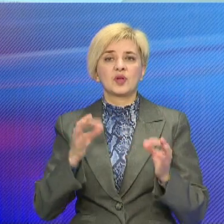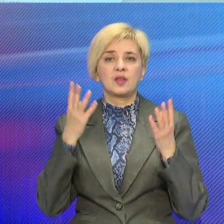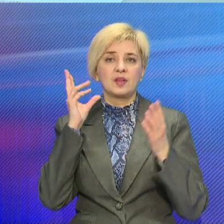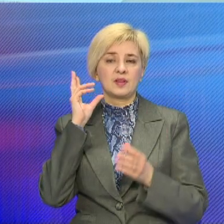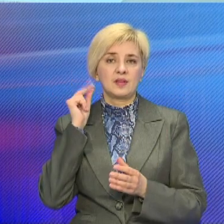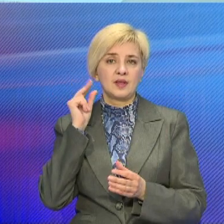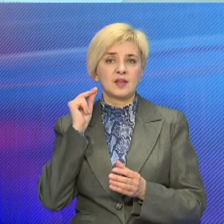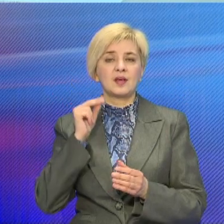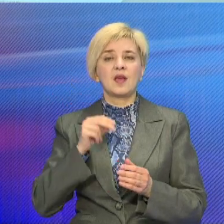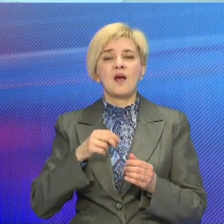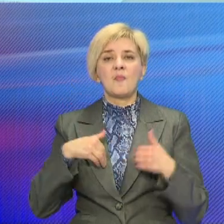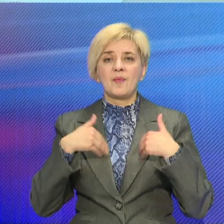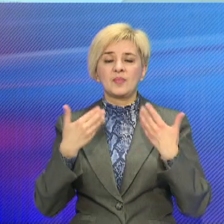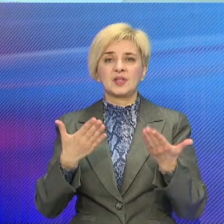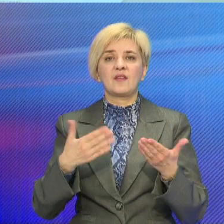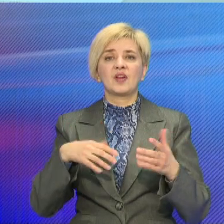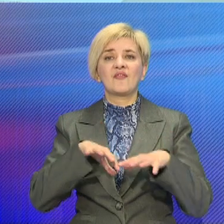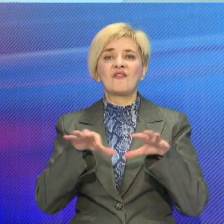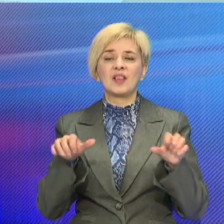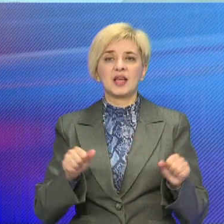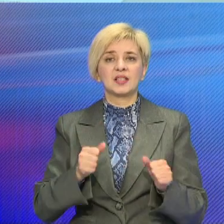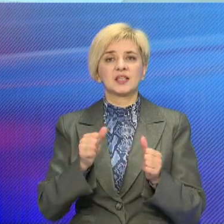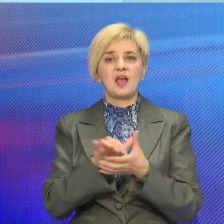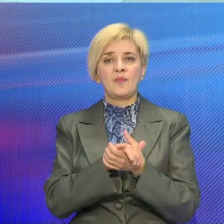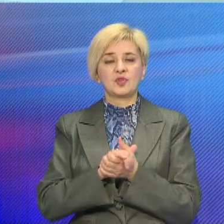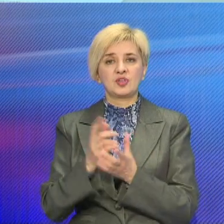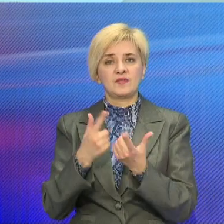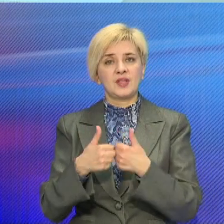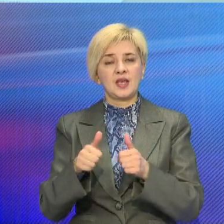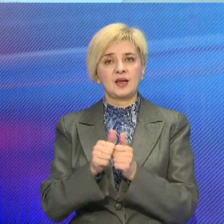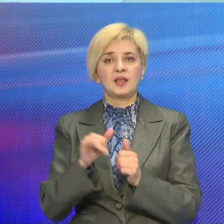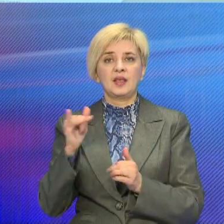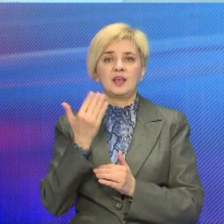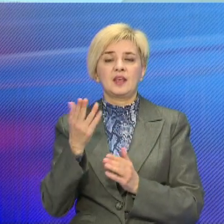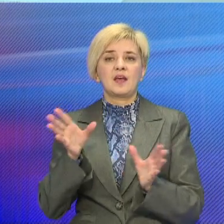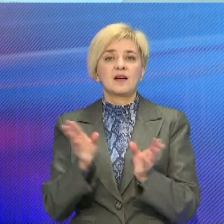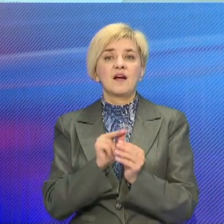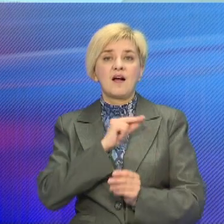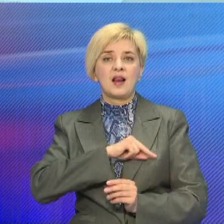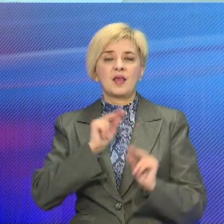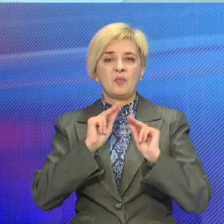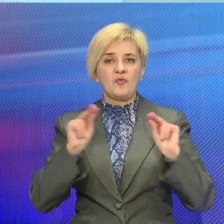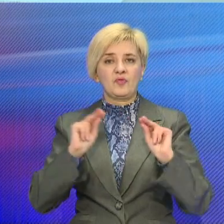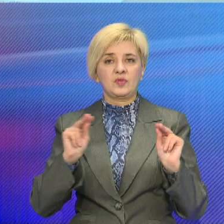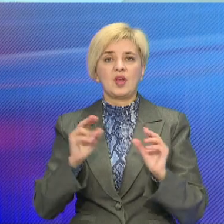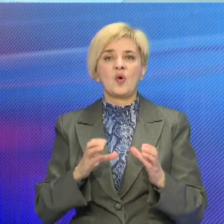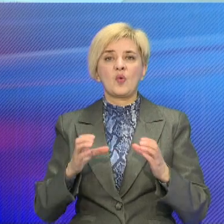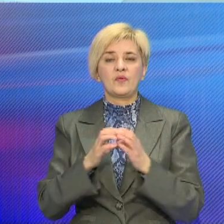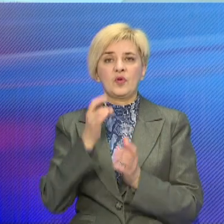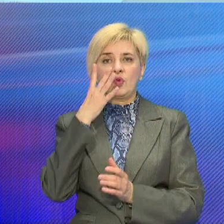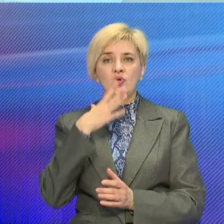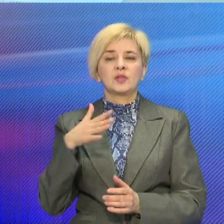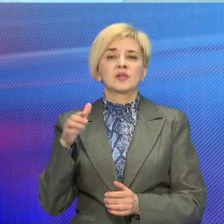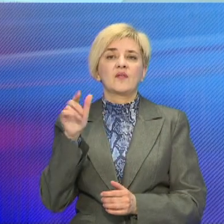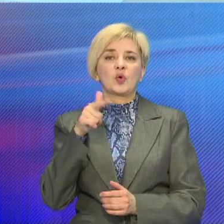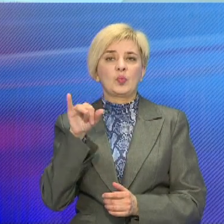лидеры громадских организаций и ее коллеги по выкладческой деятельности. Коллектив Гродинского гуманитарного колледжа, где